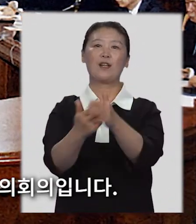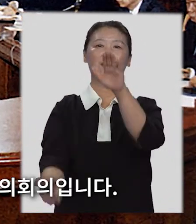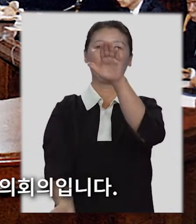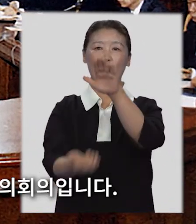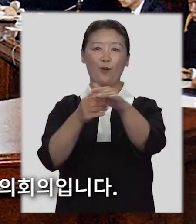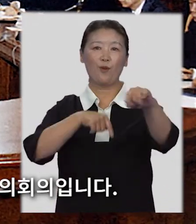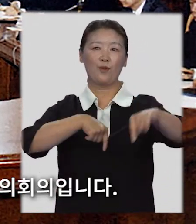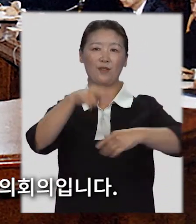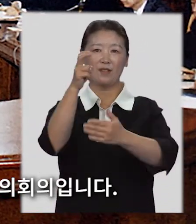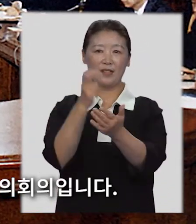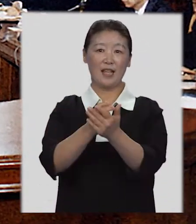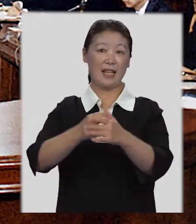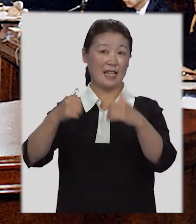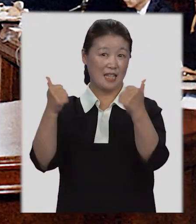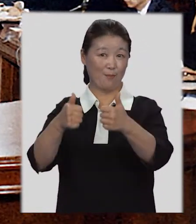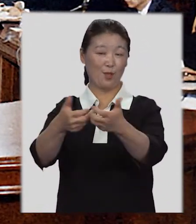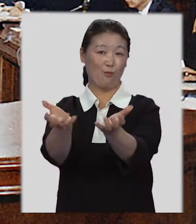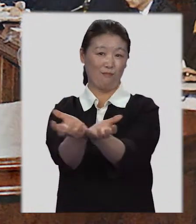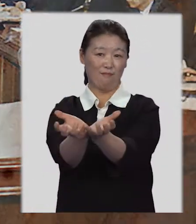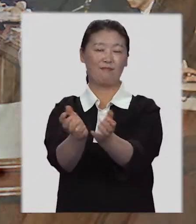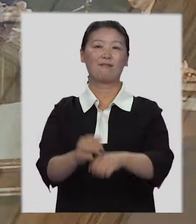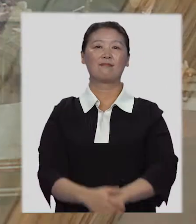최고 정책심의회의입니다.